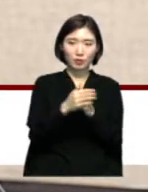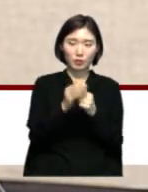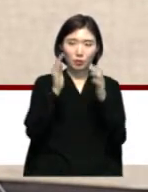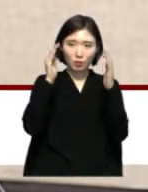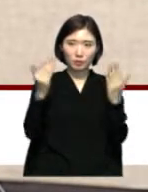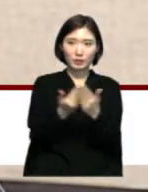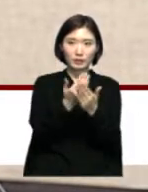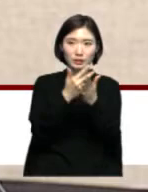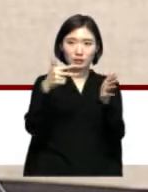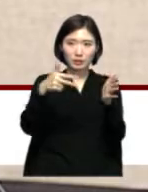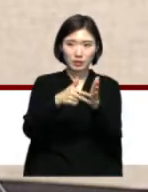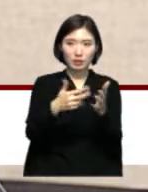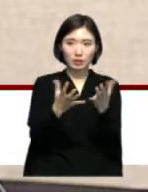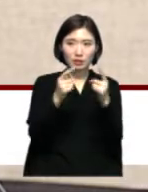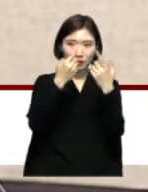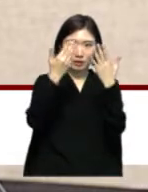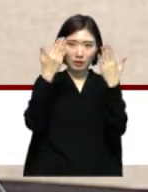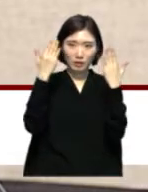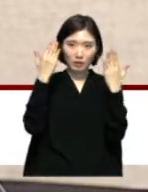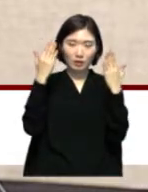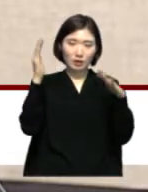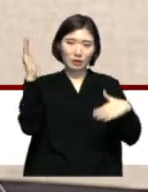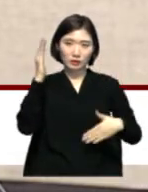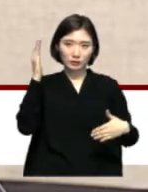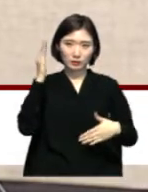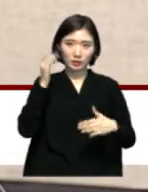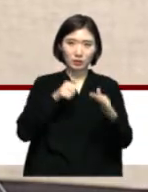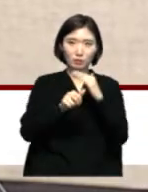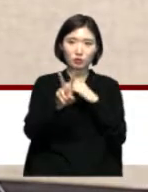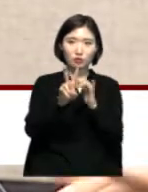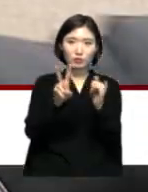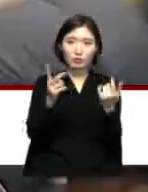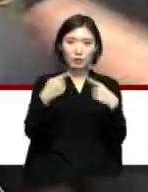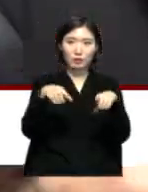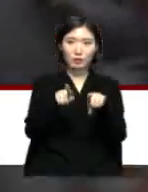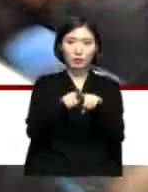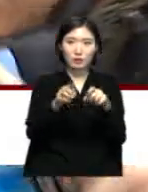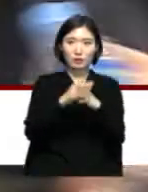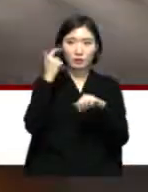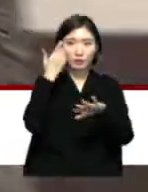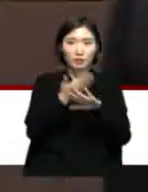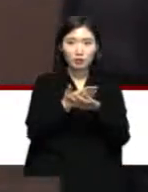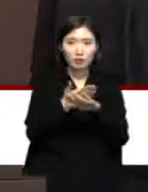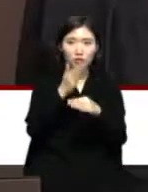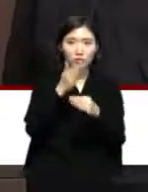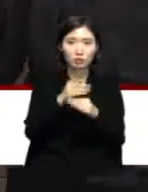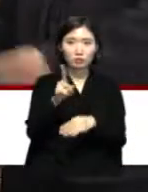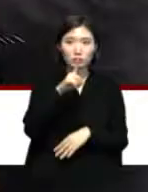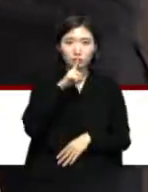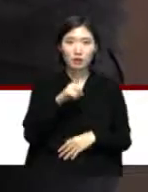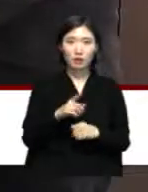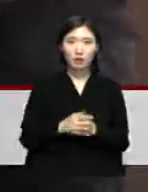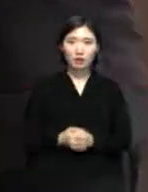사학진흥재단, 대학교 및 대학생 대표 두 분과 함께 총... 안 되는데 이거 뭐 하는 거야?